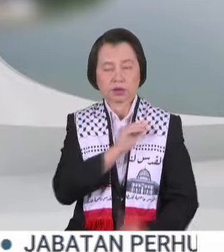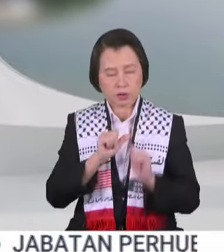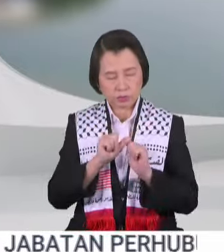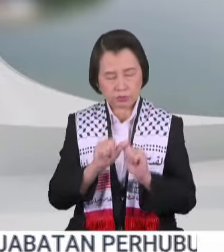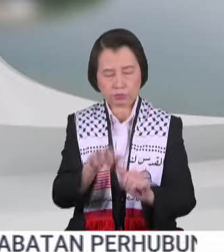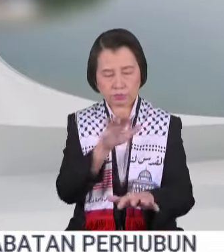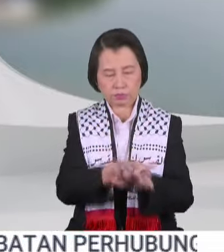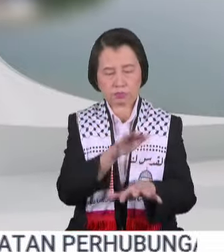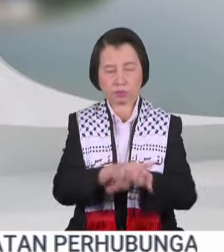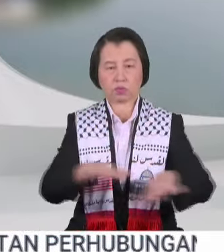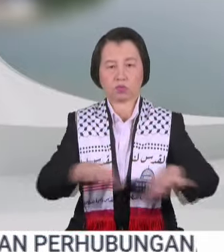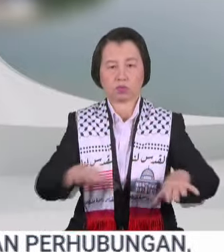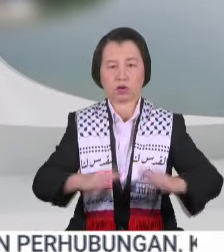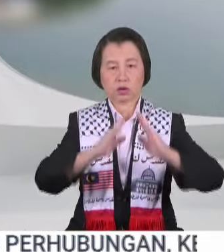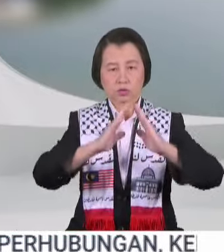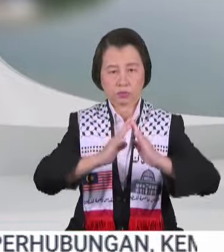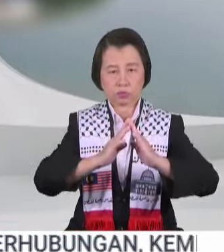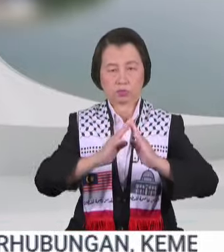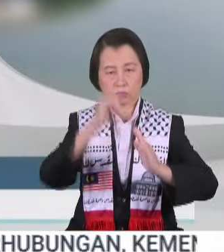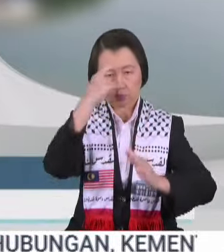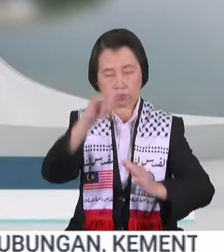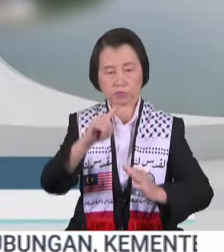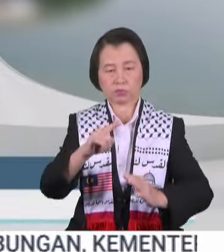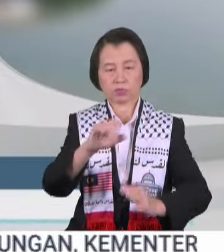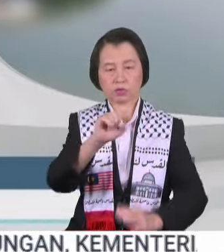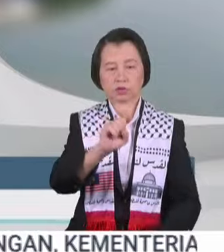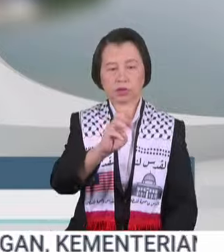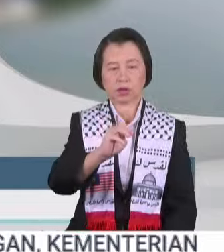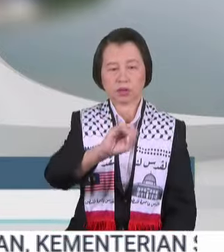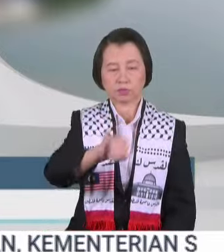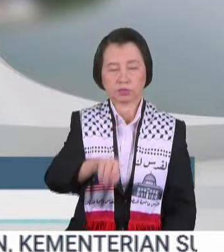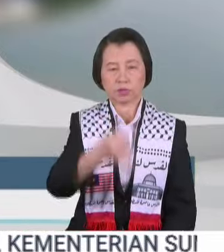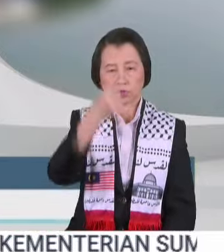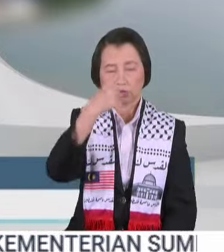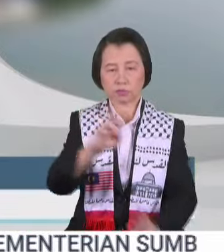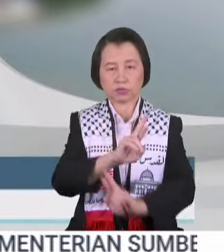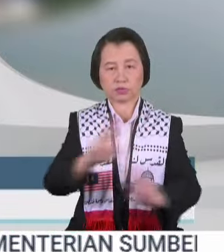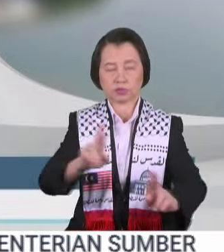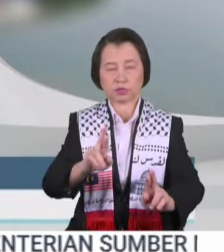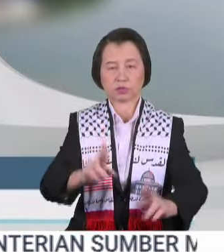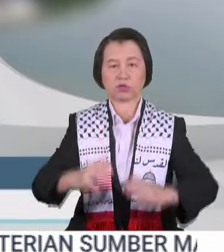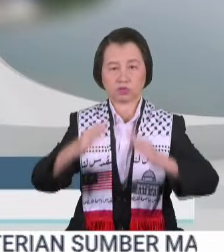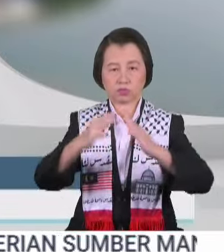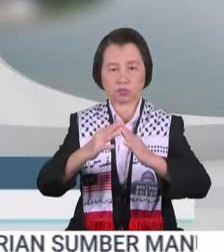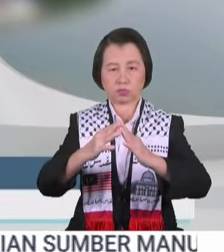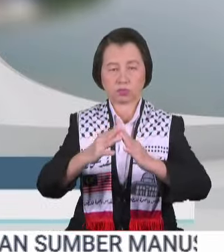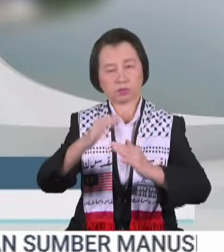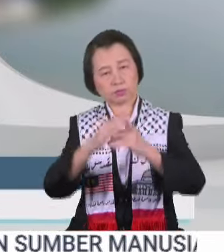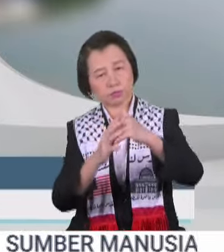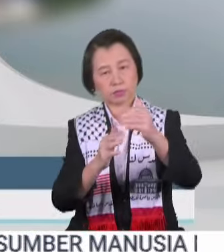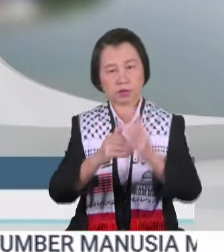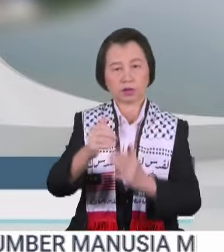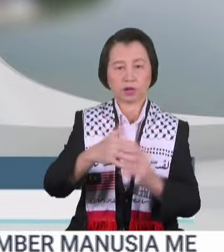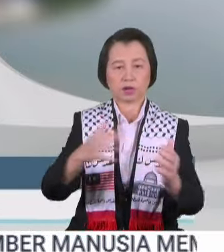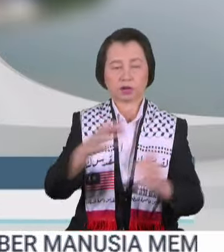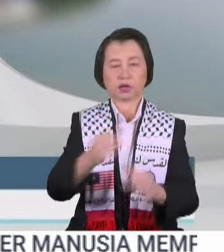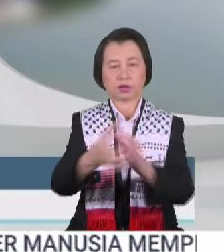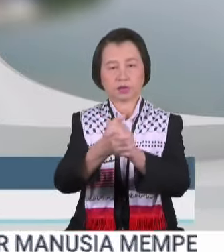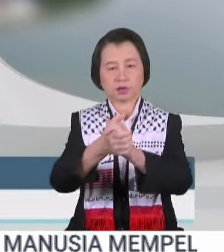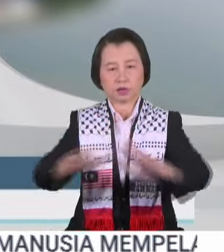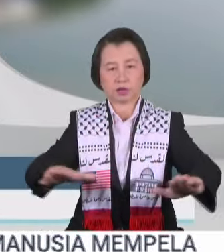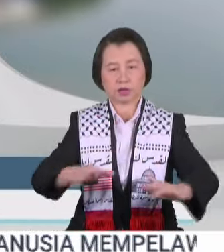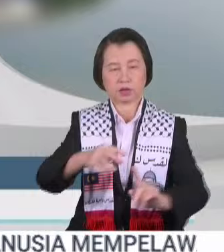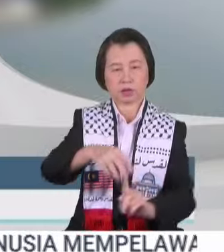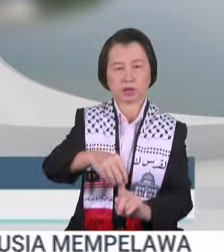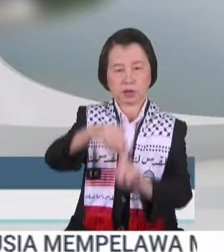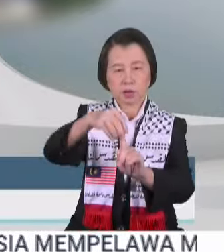terus memperhebatkan pelaksanaan rumah mesra SMJ untuk menyediakan kemudahan kediaman yang selesa dan selamat